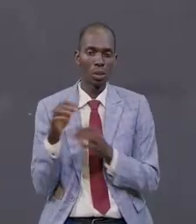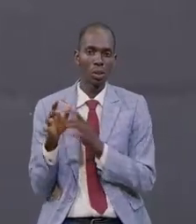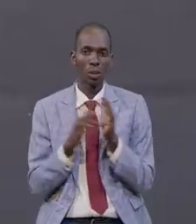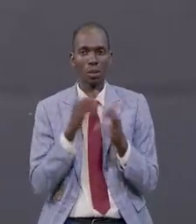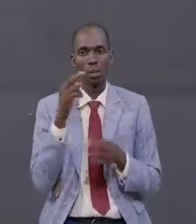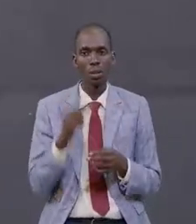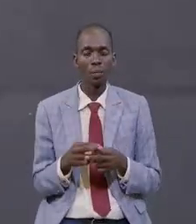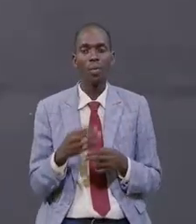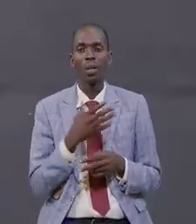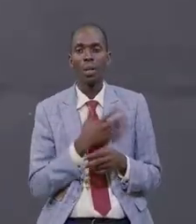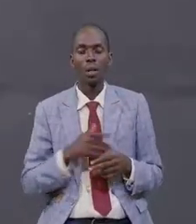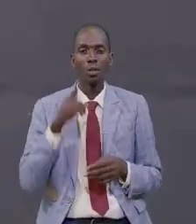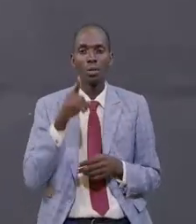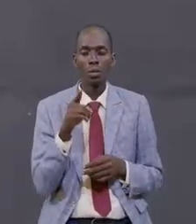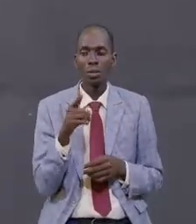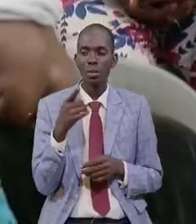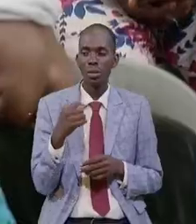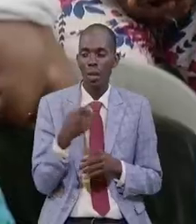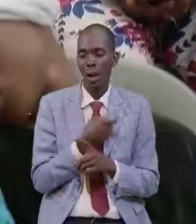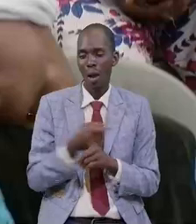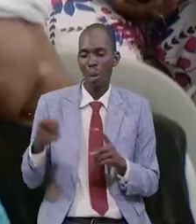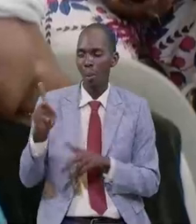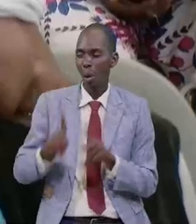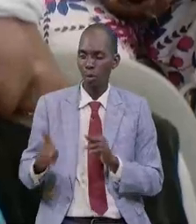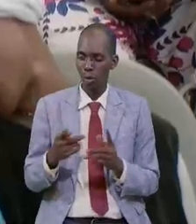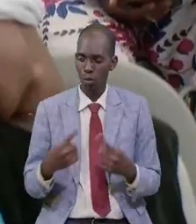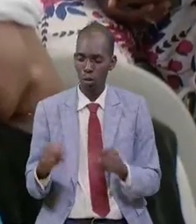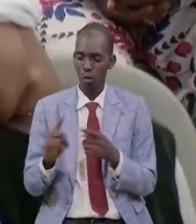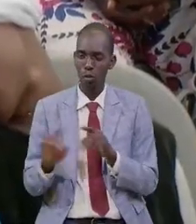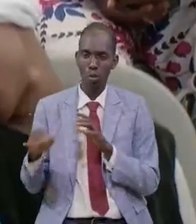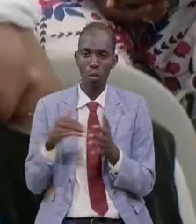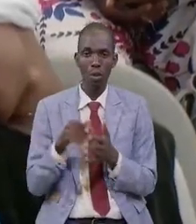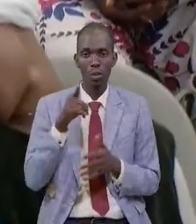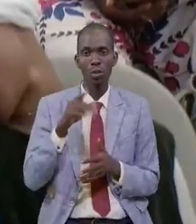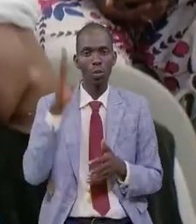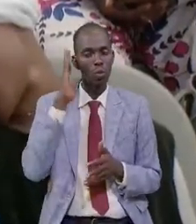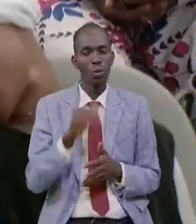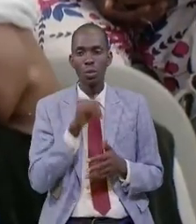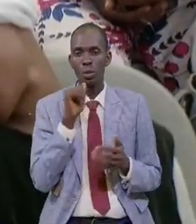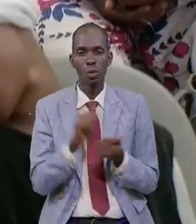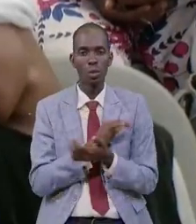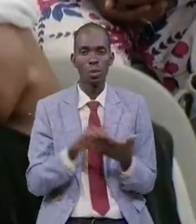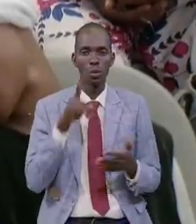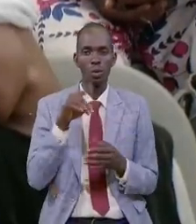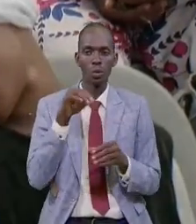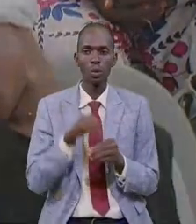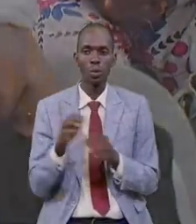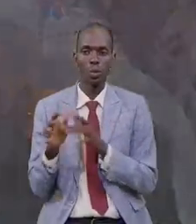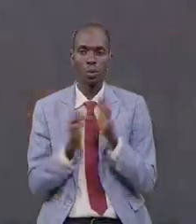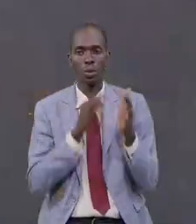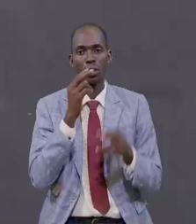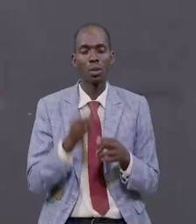disparaître ce que les gens essaient de faire ne va pas t'ébranler une personne de